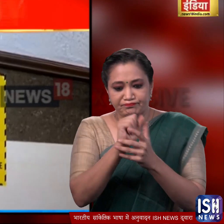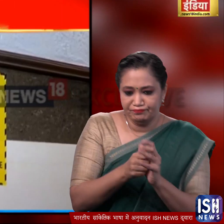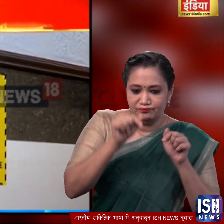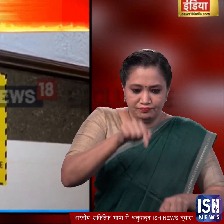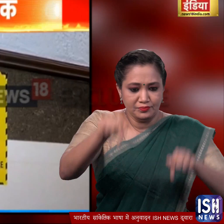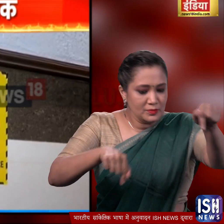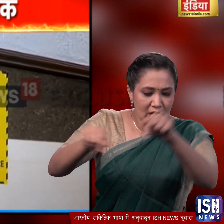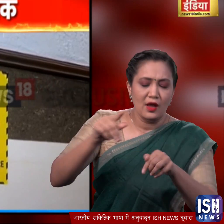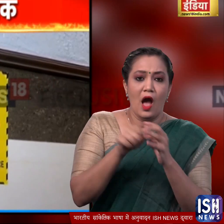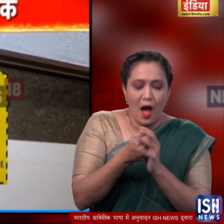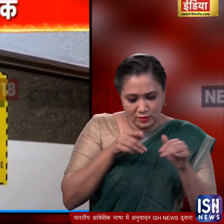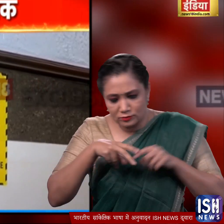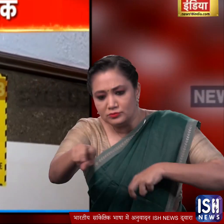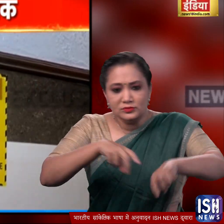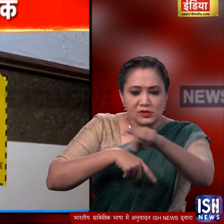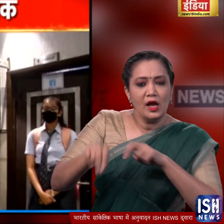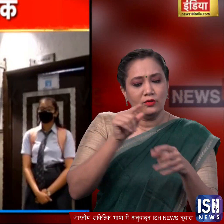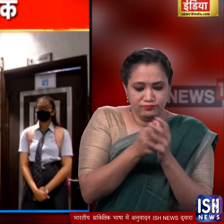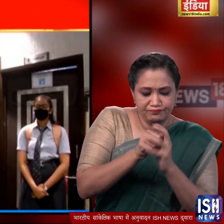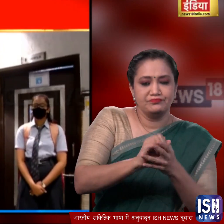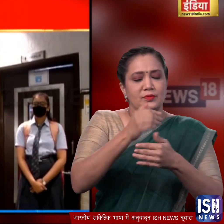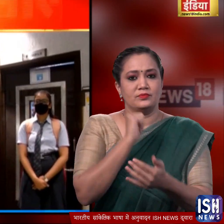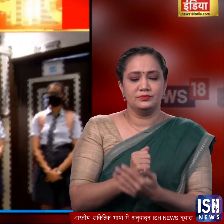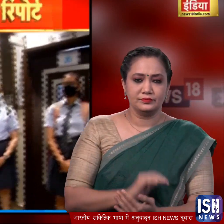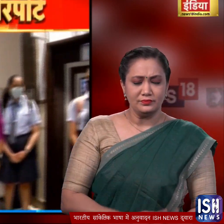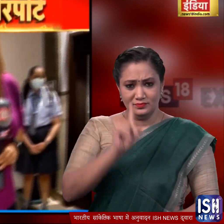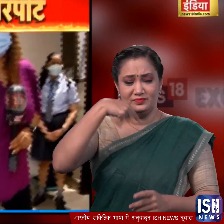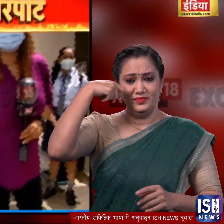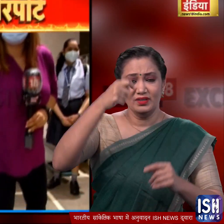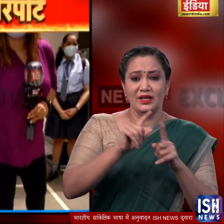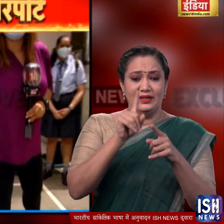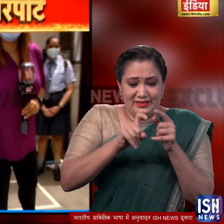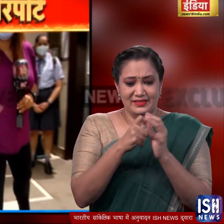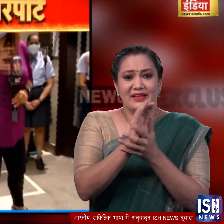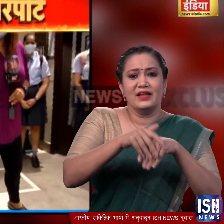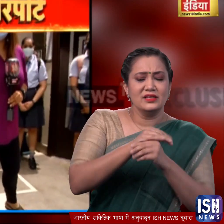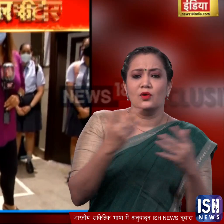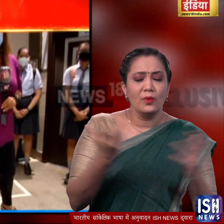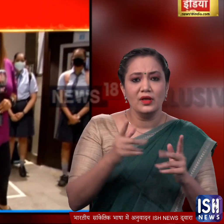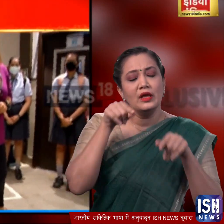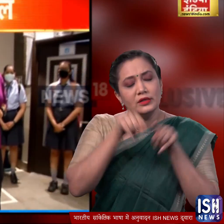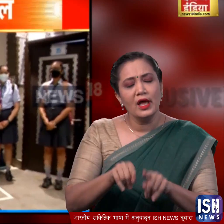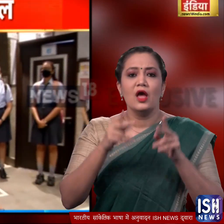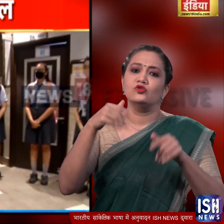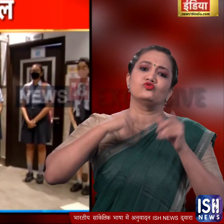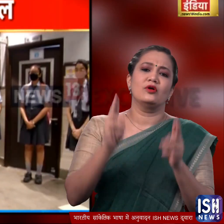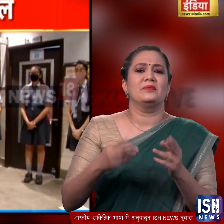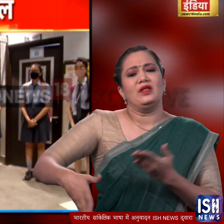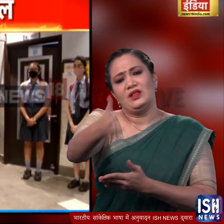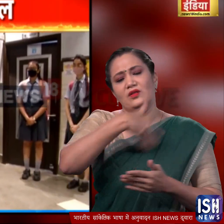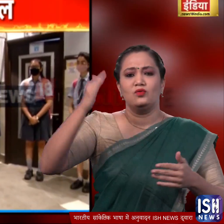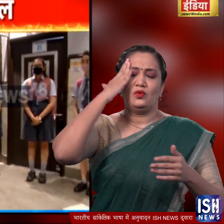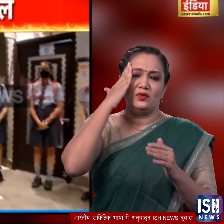गए ताकि हाथों को आते जाते सैनिटाइज किया जा सके। पहली तस्वीर में आपको सैनिटाइजर नजर आया, क्योंकि अब यही हकीकत है स्कूल्स के